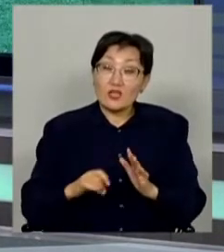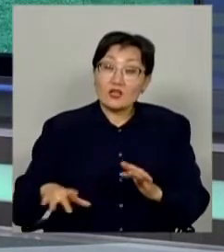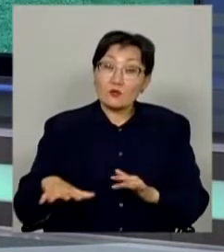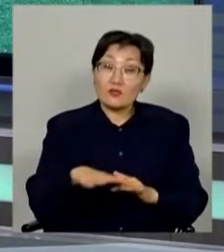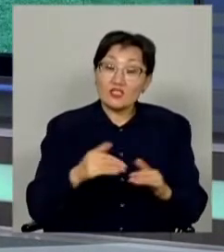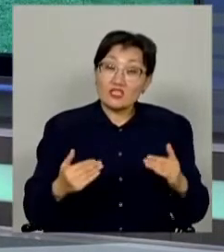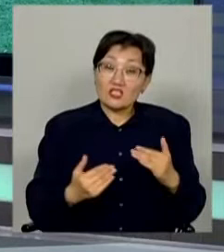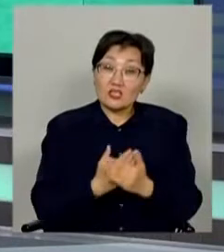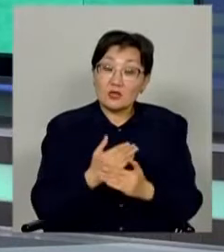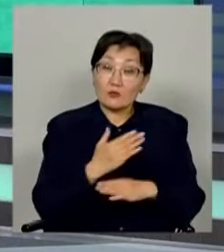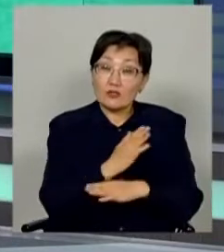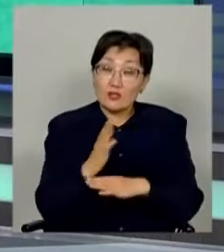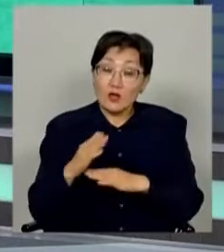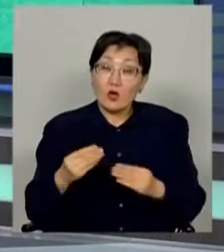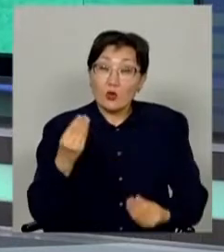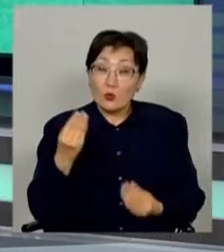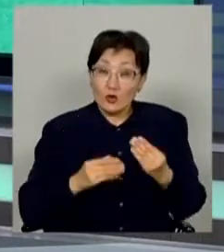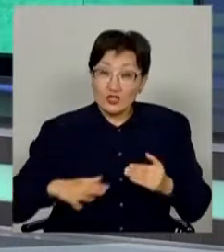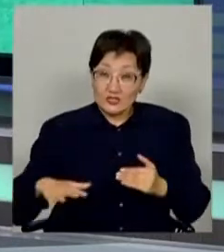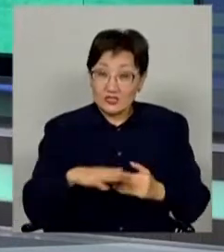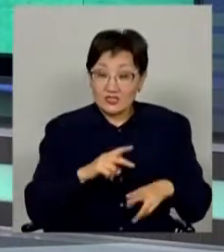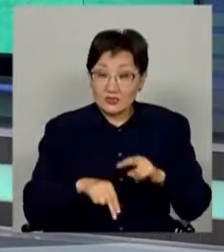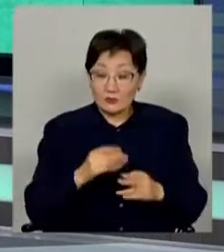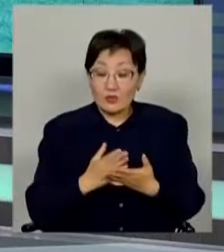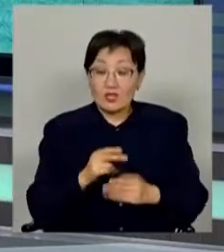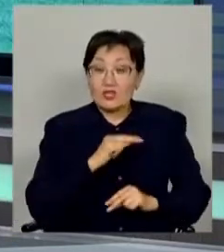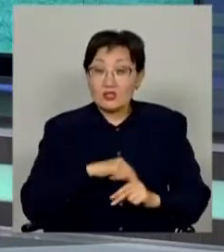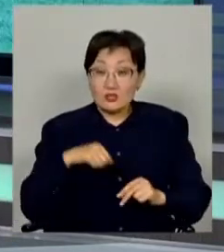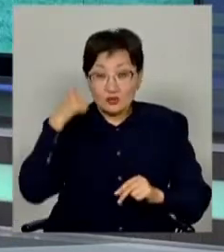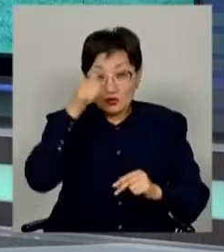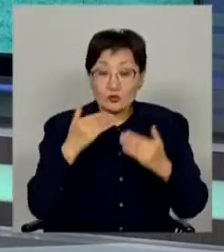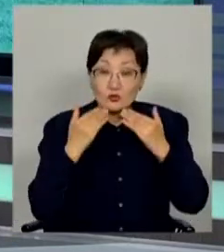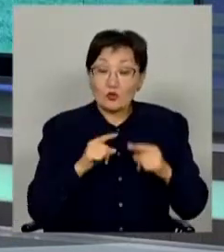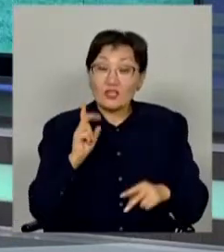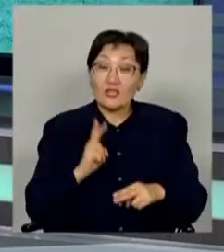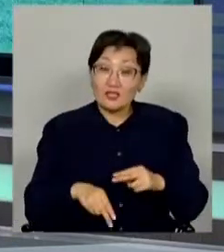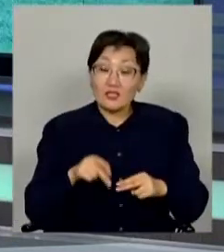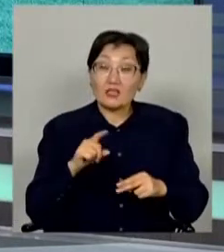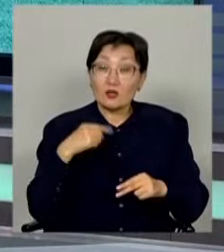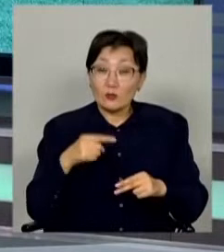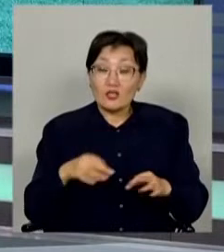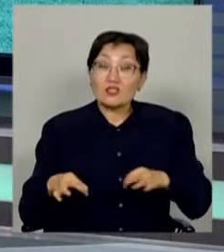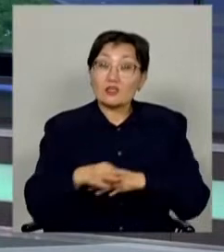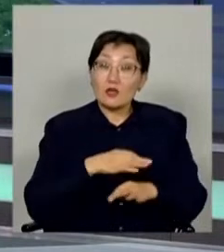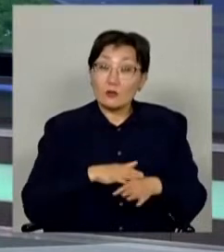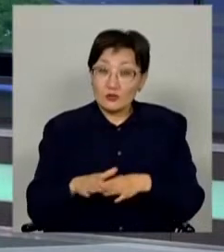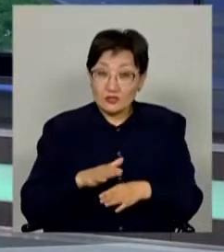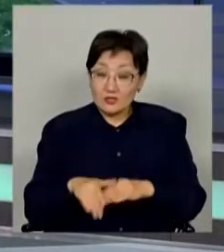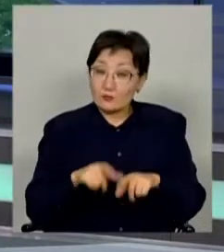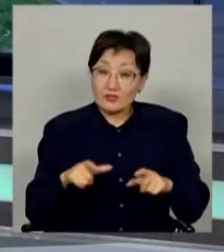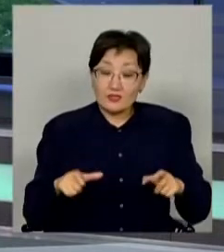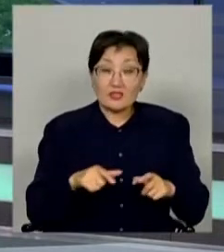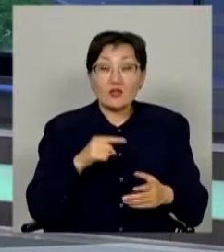ауданында жаңа скверлер мен ойын алаңдары салынып жатыр. Жұмыс жыл соңына дейін аяқталады дейді мамандар. Жоба іске қосылғалы